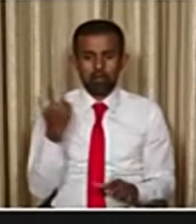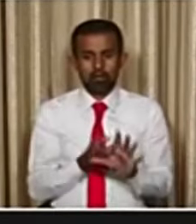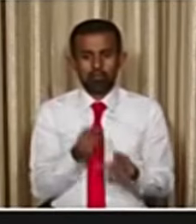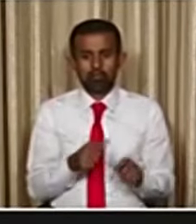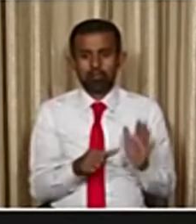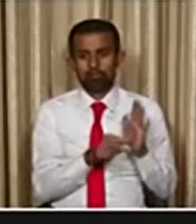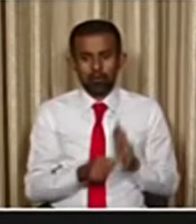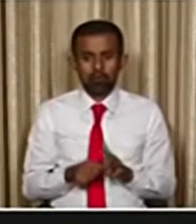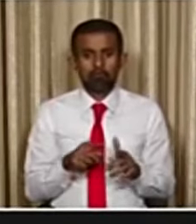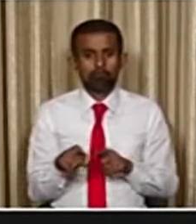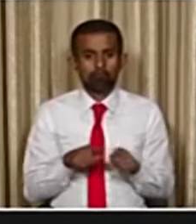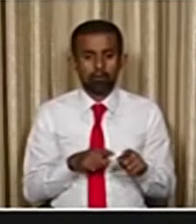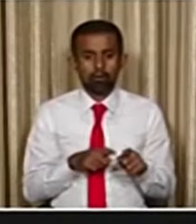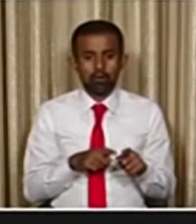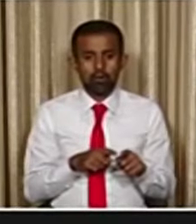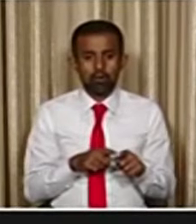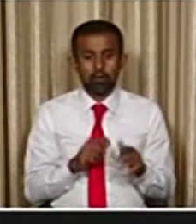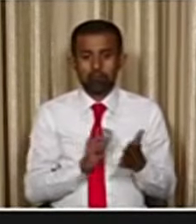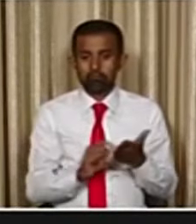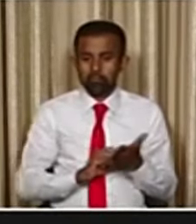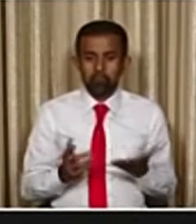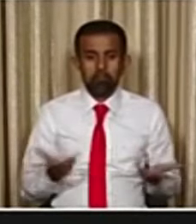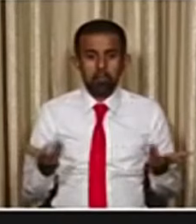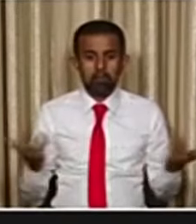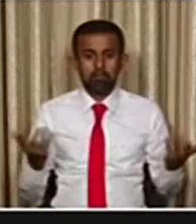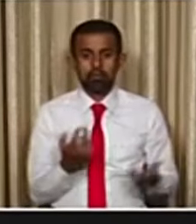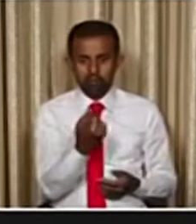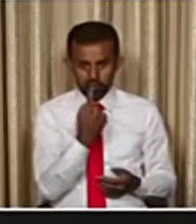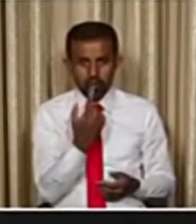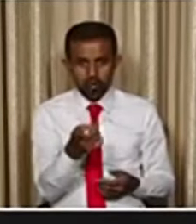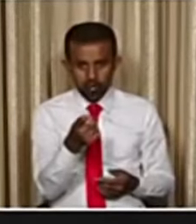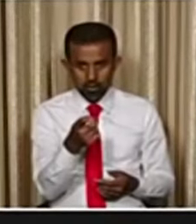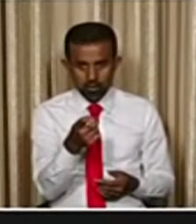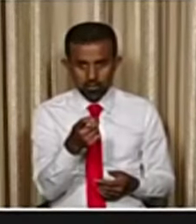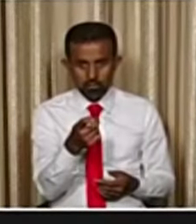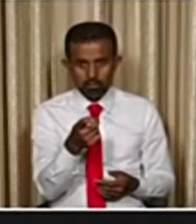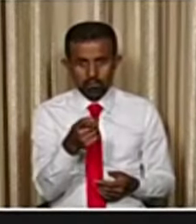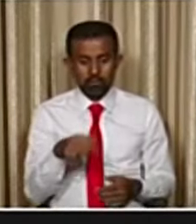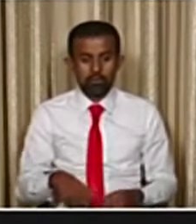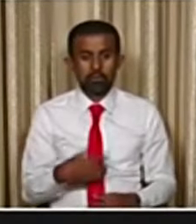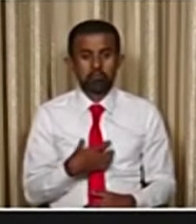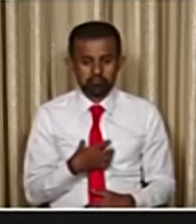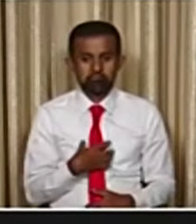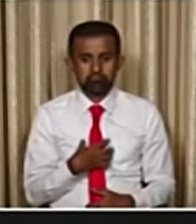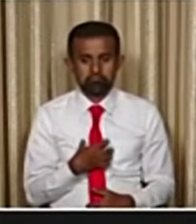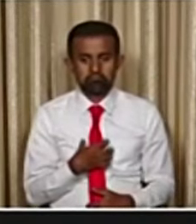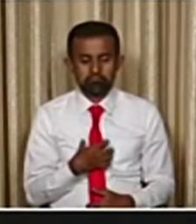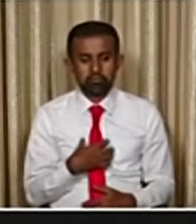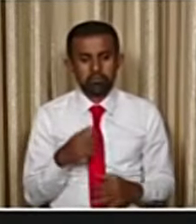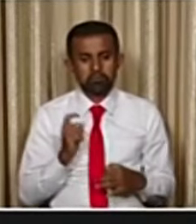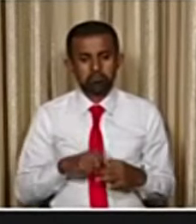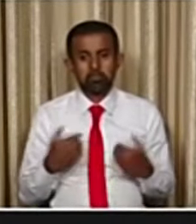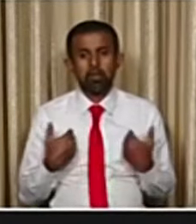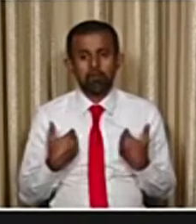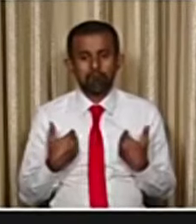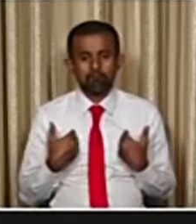තරුණයන්ව පීඩනයට ලක් කරනවා, ෆෝම් පුරවන්න බෑ. මේ මොනවද මේ? අපි අතරත් කම්පා වෙනවා, අපි අතරත් ප්‍රශ්න සහගත වෙලා